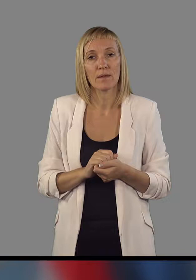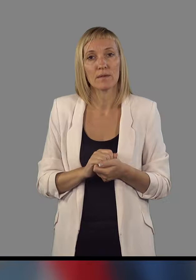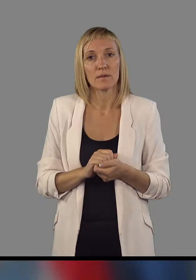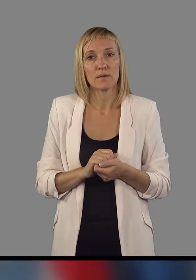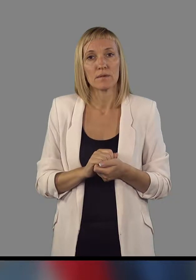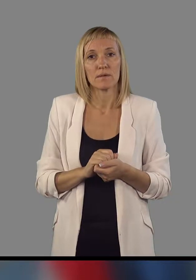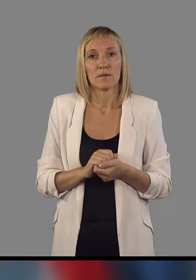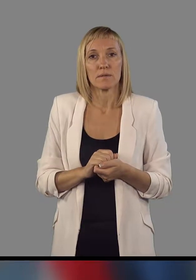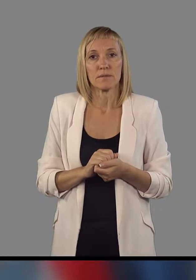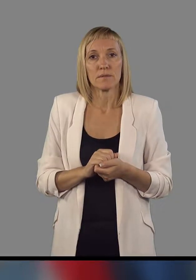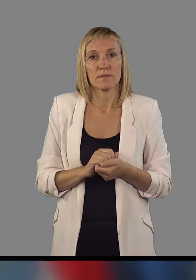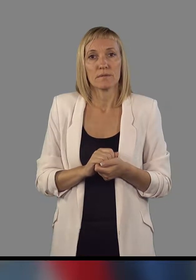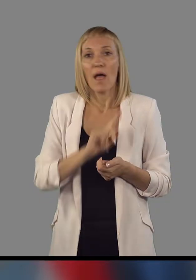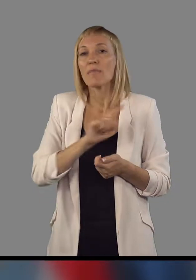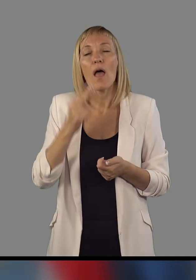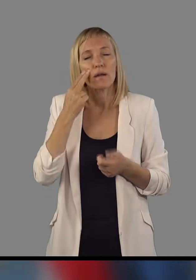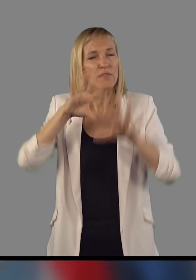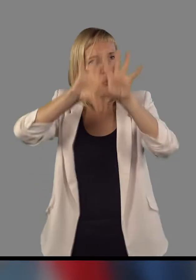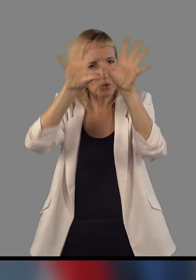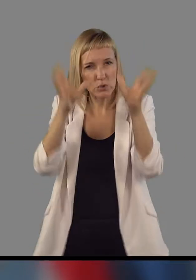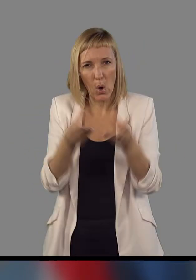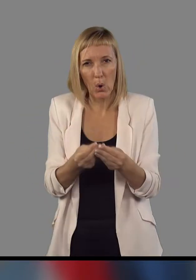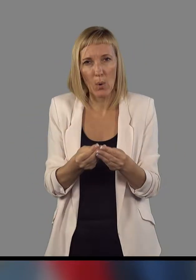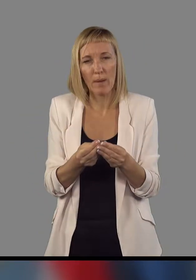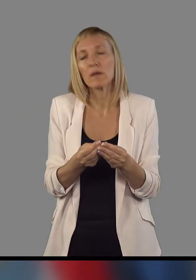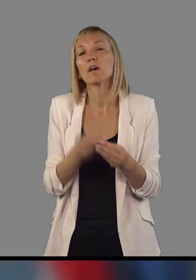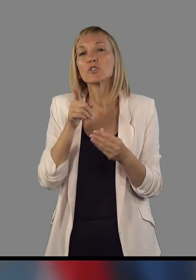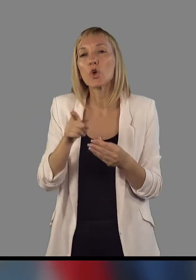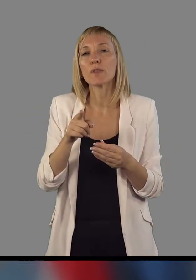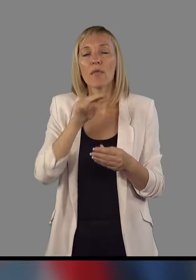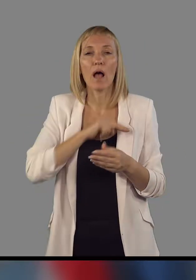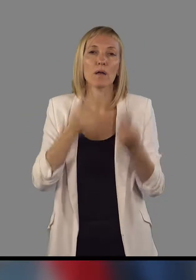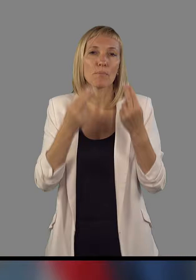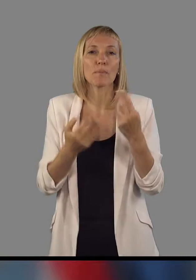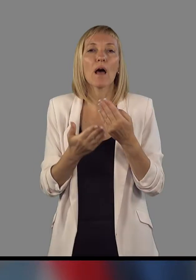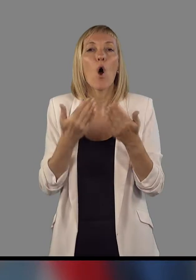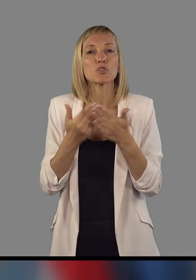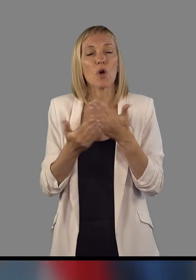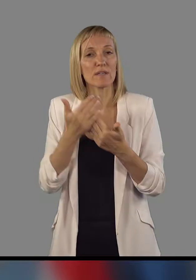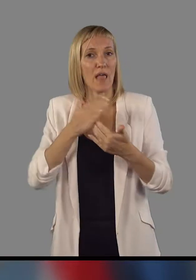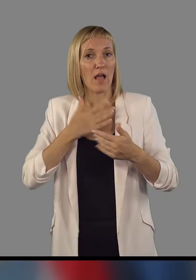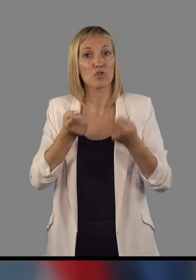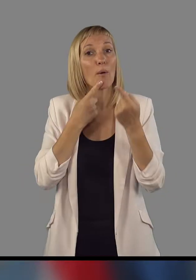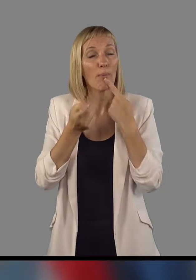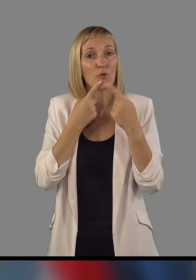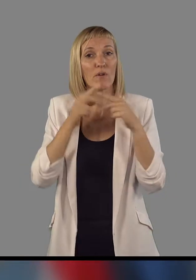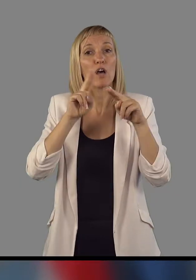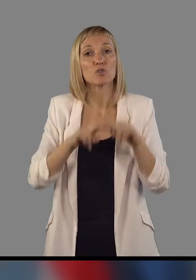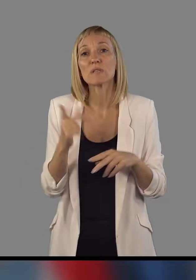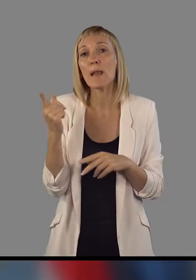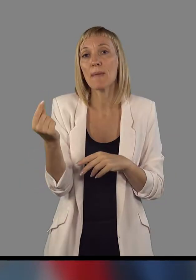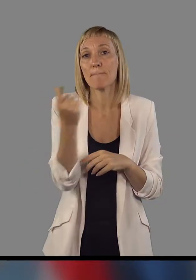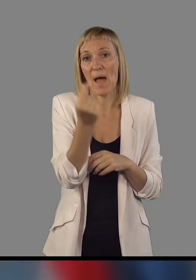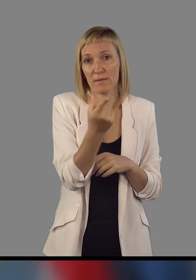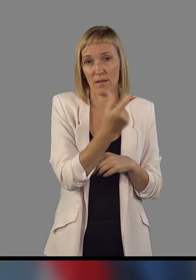Ne glede na to pa so prednostne naloge pomembna osnova za naše pogovore